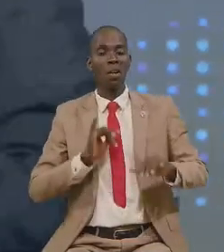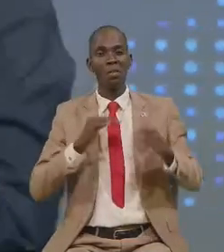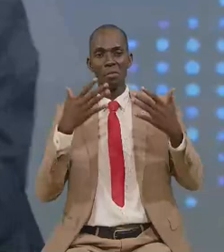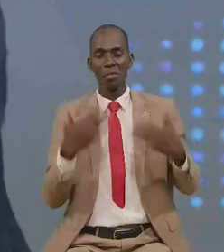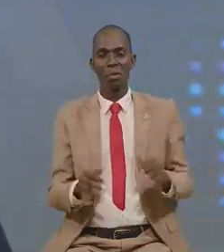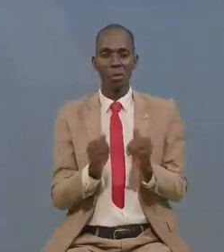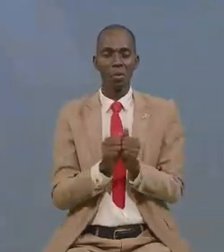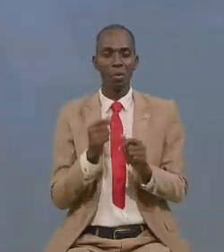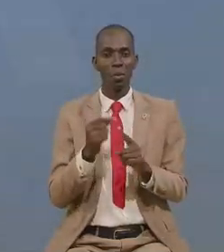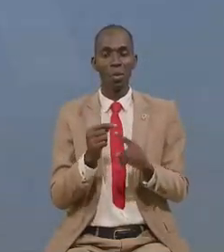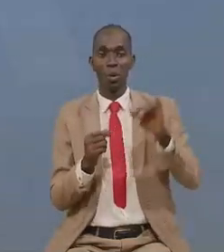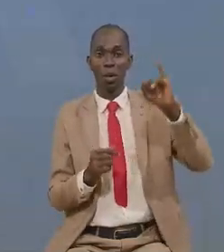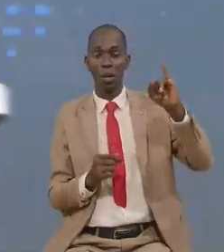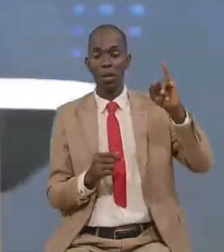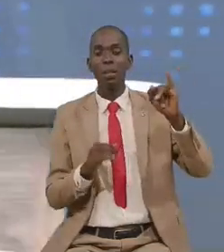I, et c'est